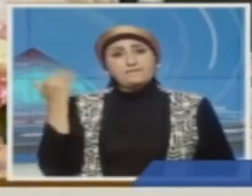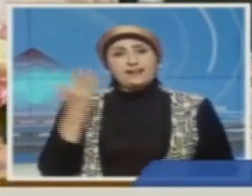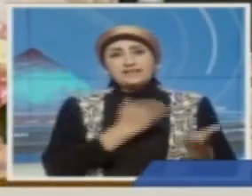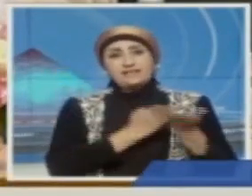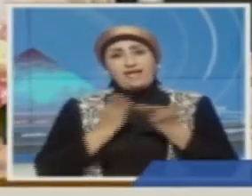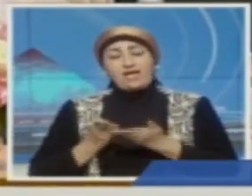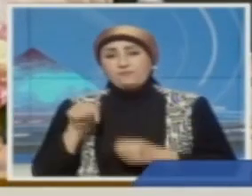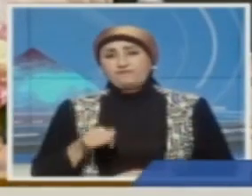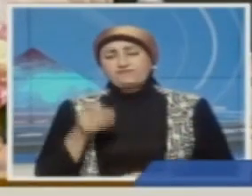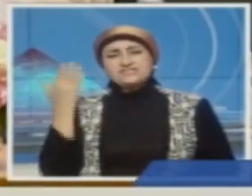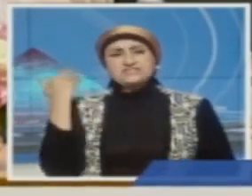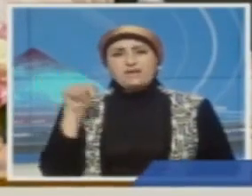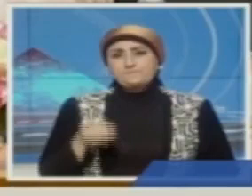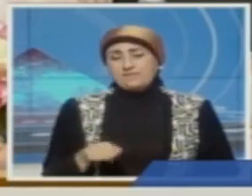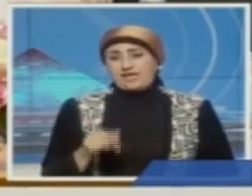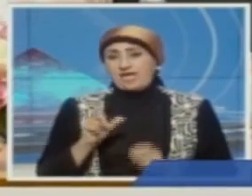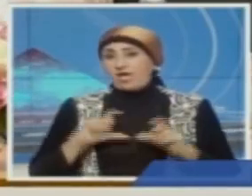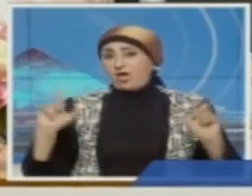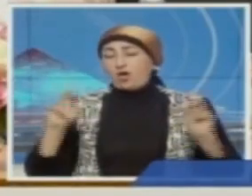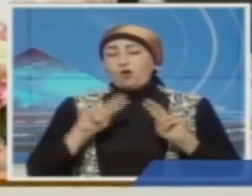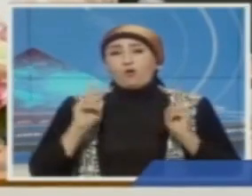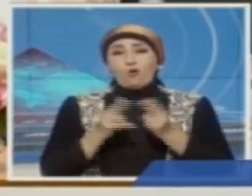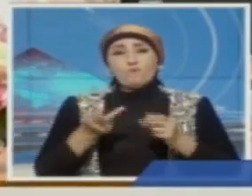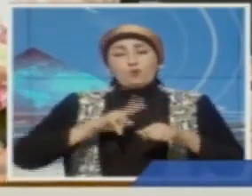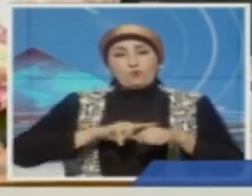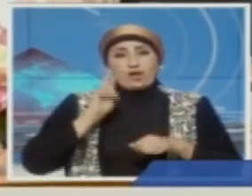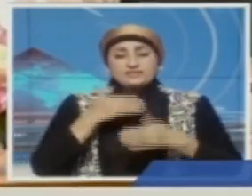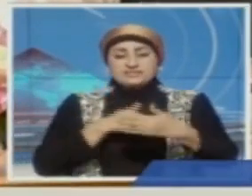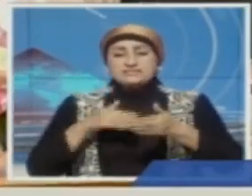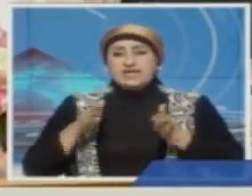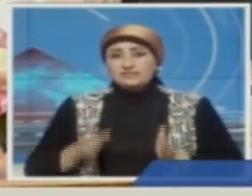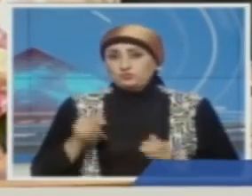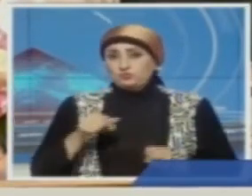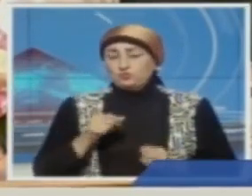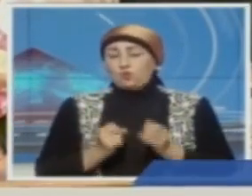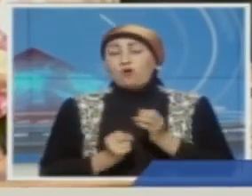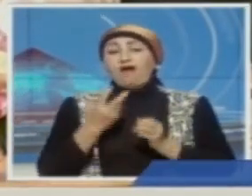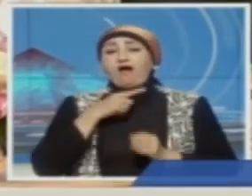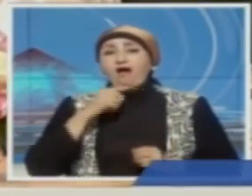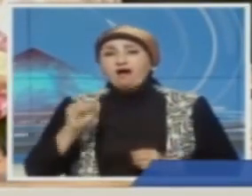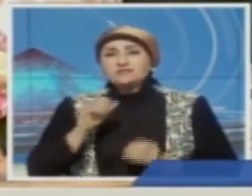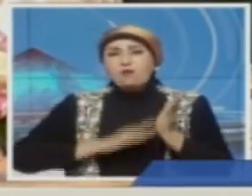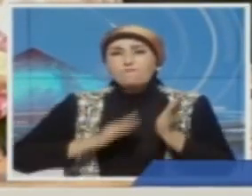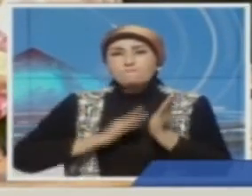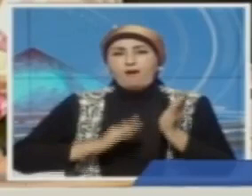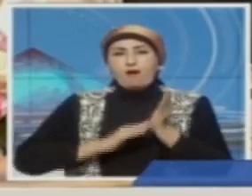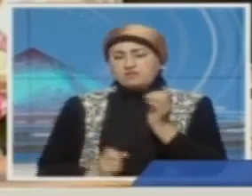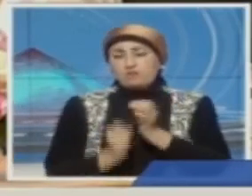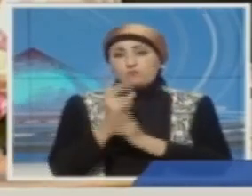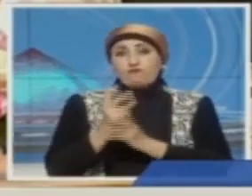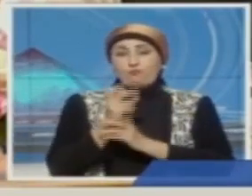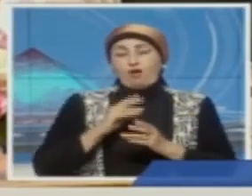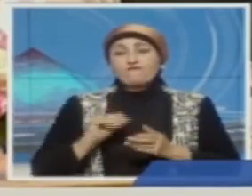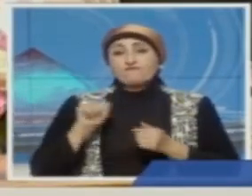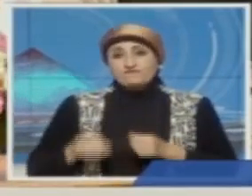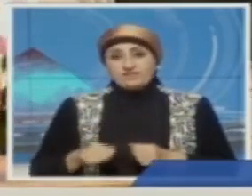لكوب 27 والجزئية الخاصة بتشكيل صندوق المخاطر والأضرار، وده اللي أدى بشكل واضح إلى الانتباه إلى